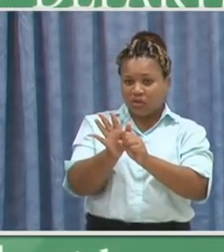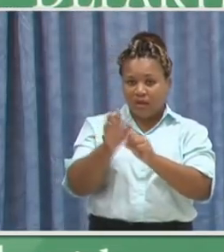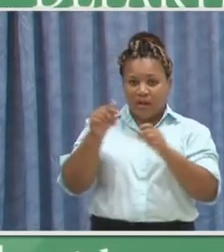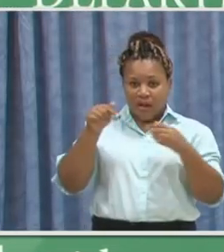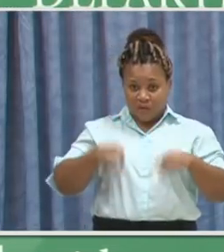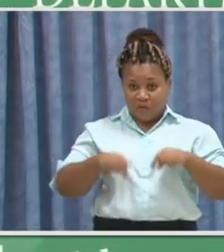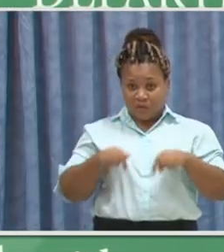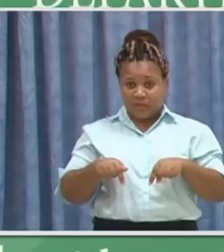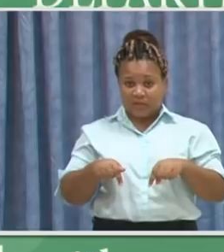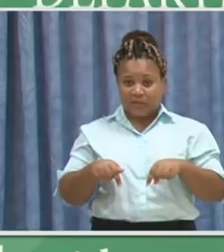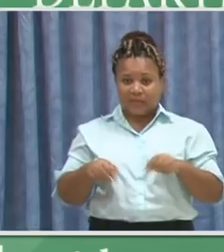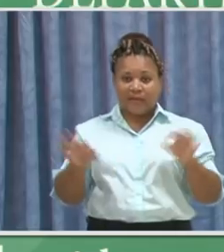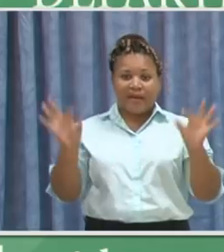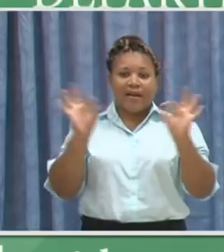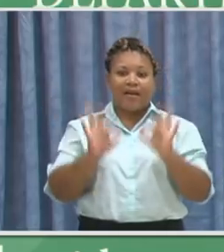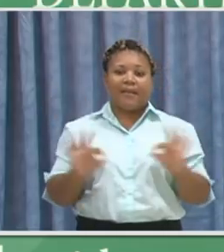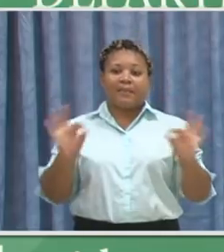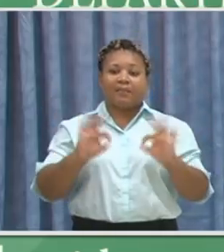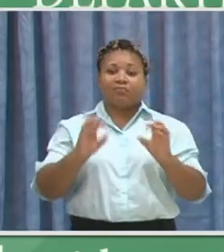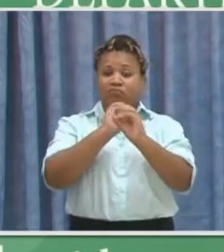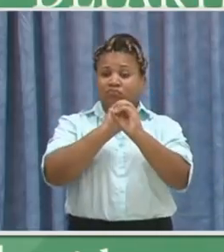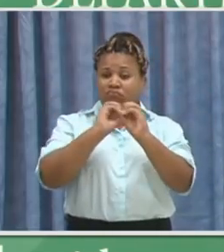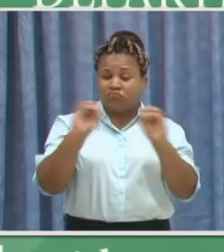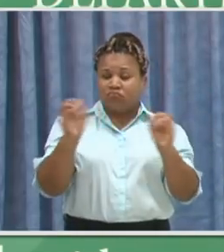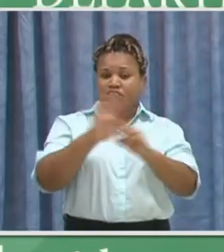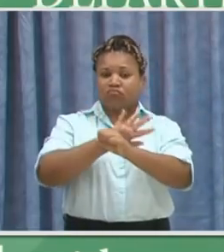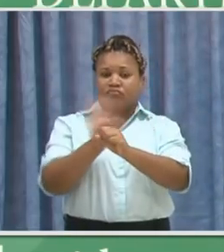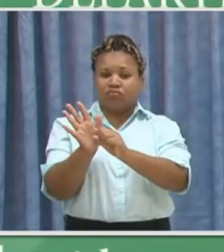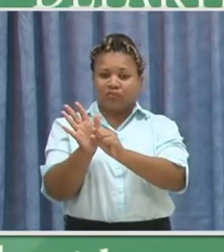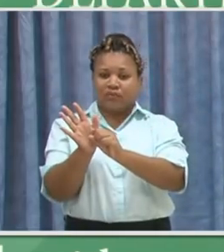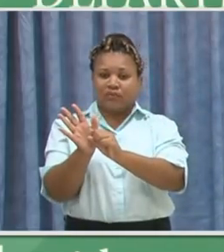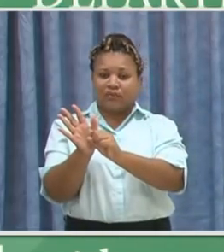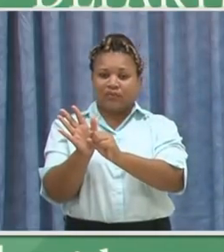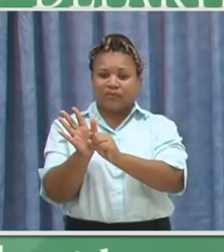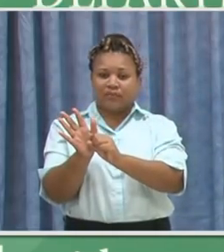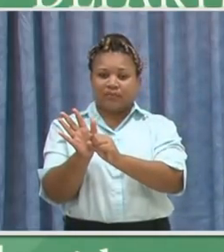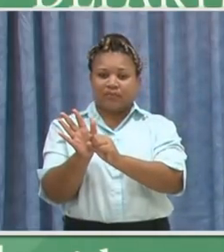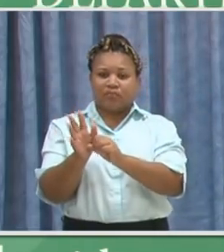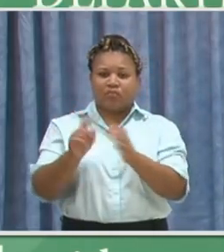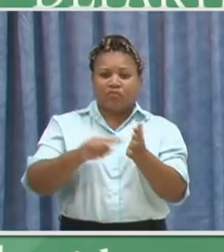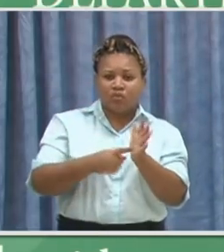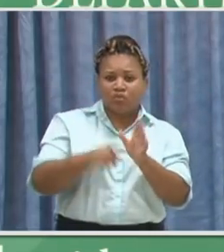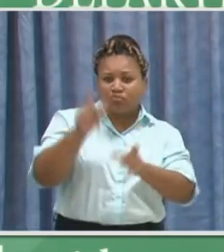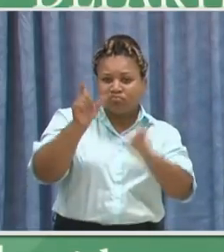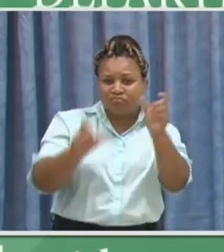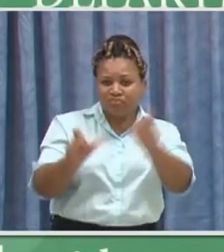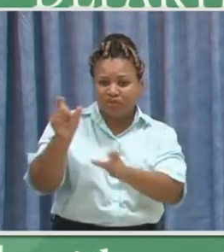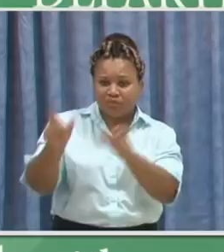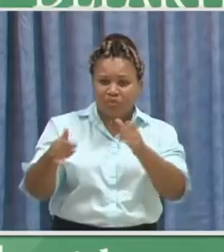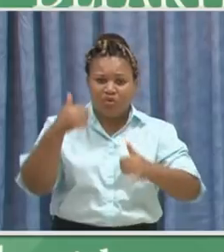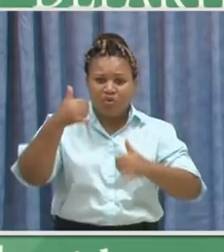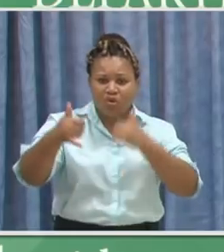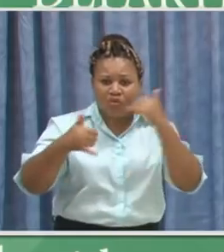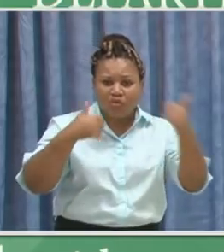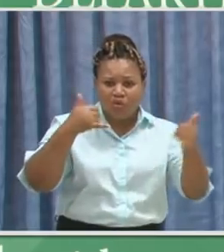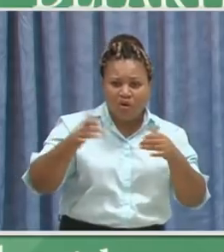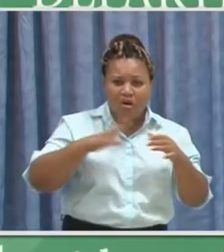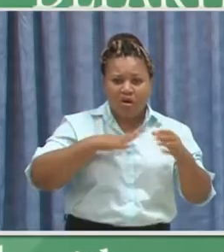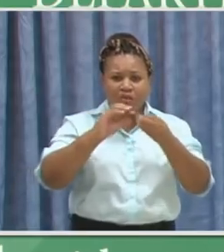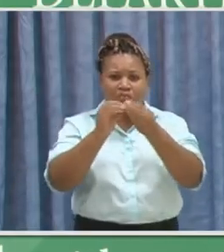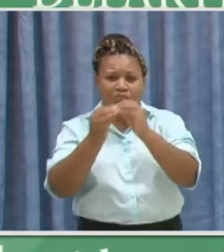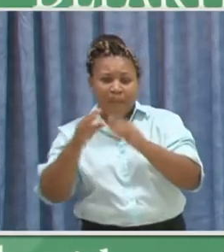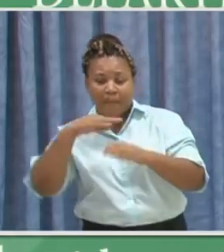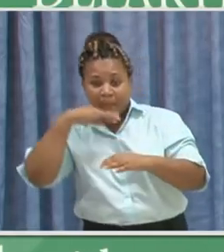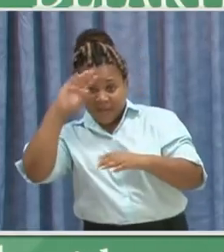Nous pouvons répondre avec tout bonne alerte qui nous gagne pour tester les années nécessaires et ne pas détecter aucun cas positif